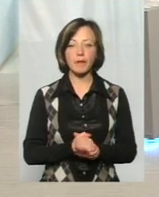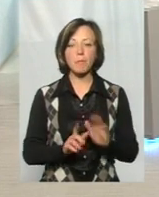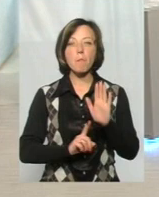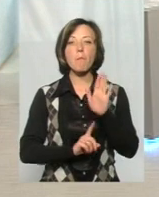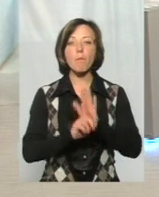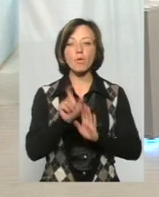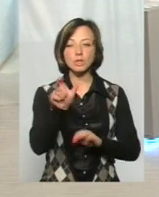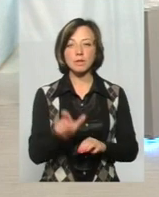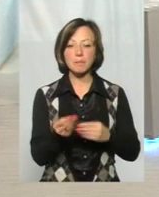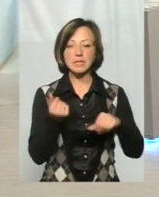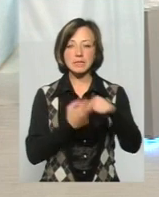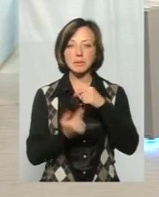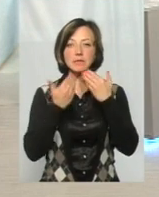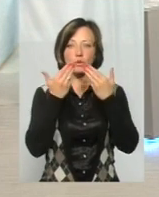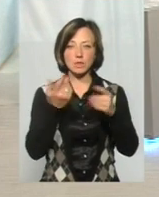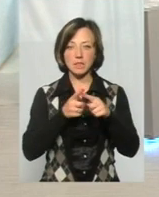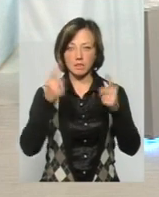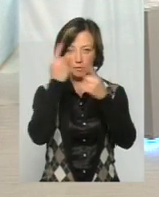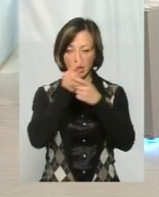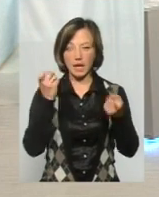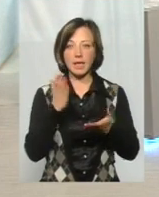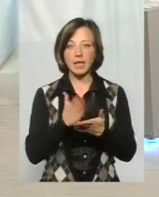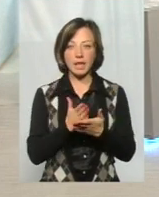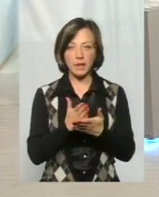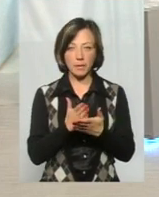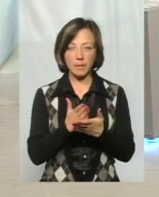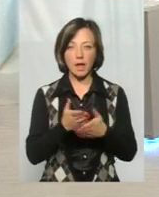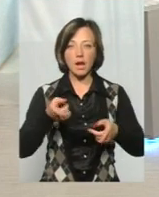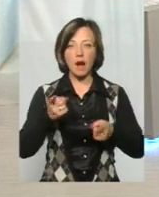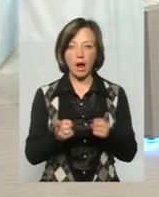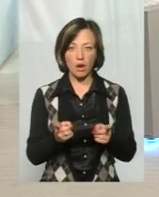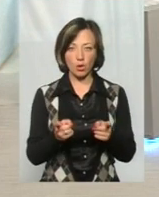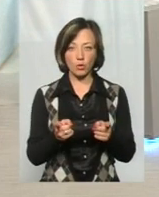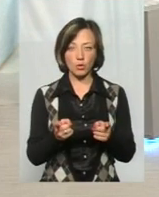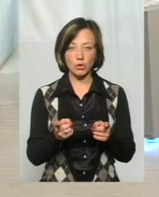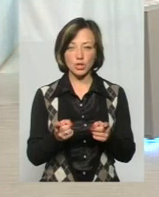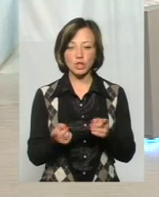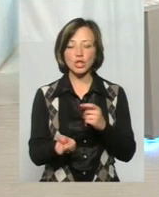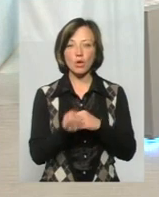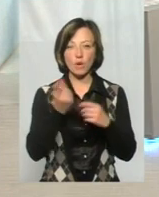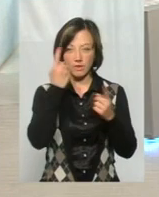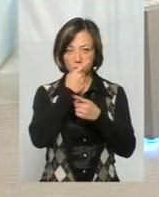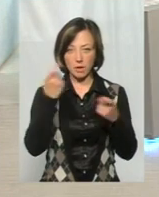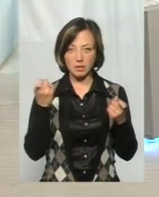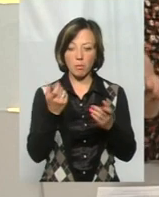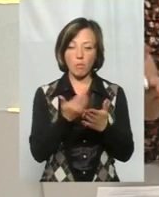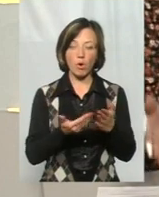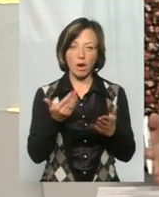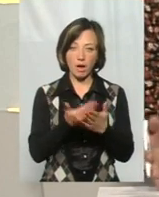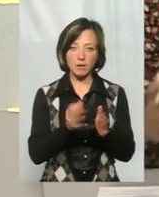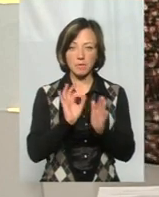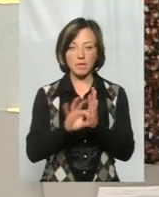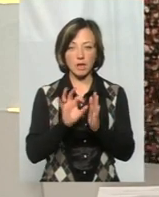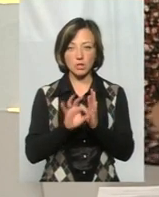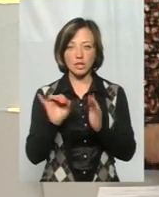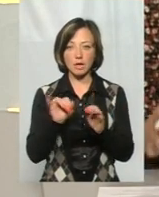от звернутися за цією інформацією? Ну, є реально джерело інформації, яке порадить,